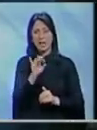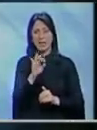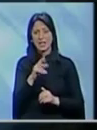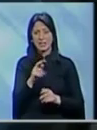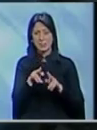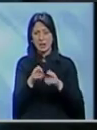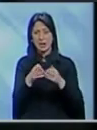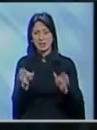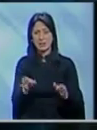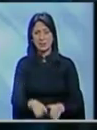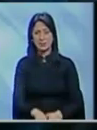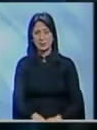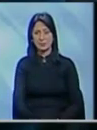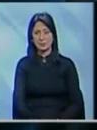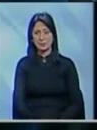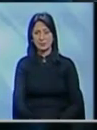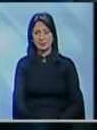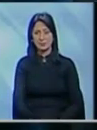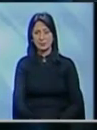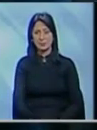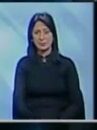Bakhtadzem gaixsna.